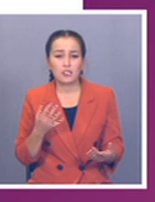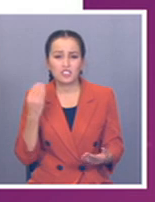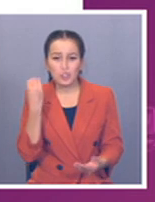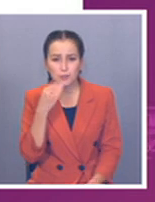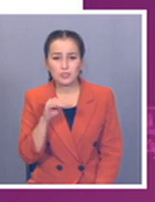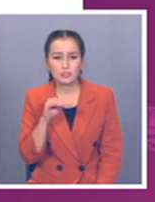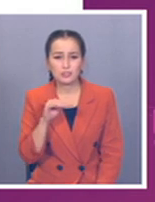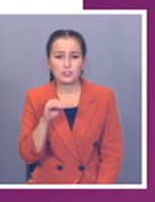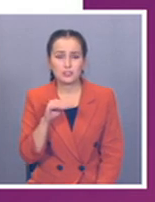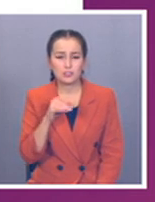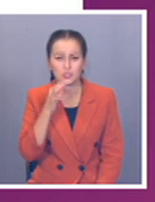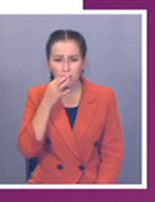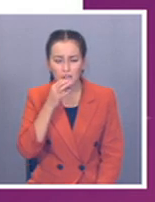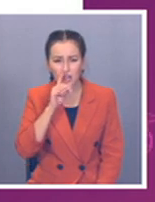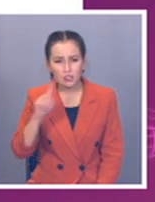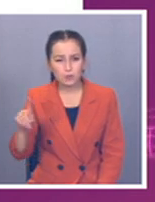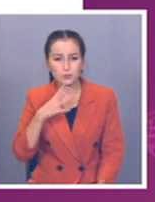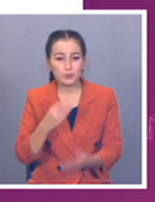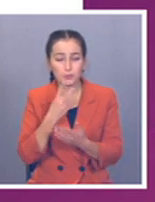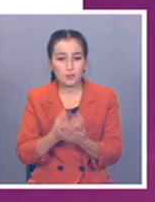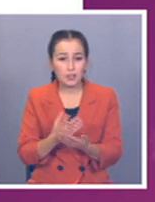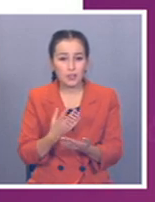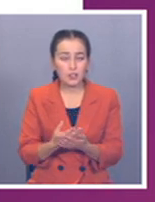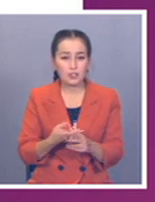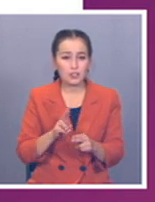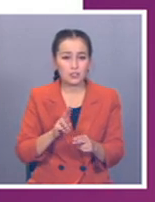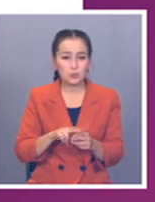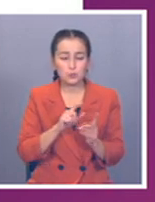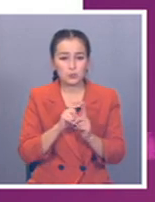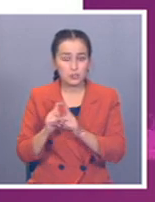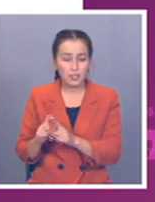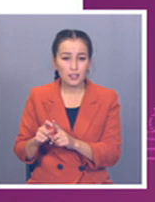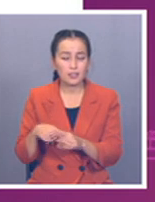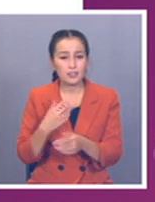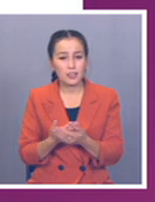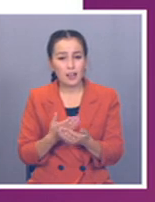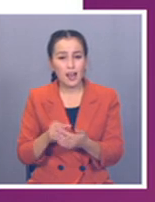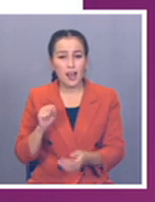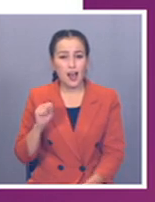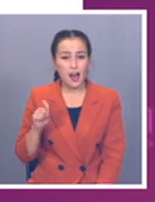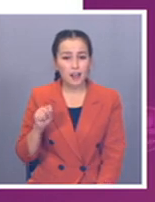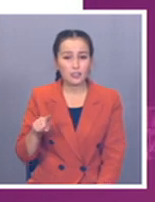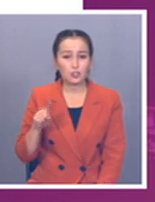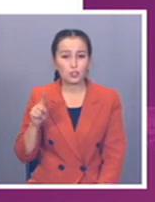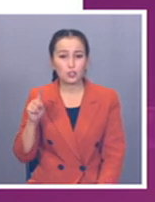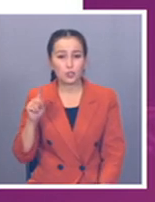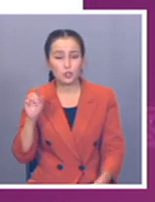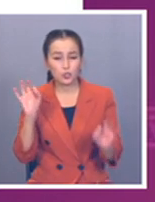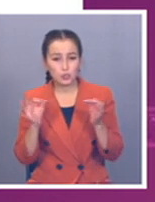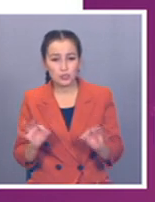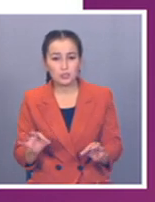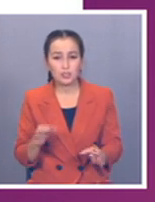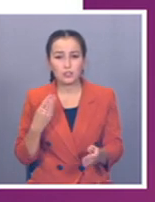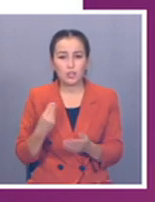ерекше көріктендіру үшін қолданылатын айқындаушы сөздер. Мәселен, алтын көз, асыл мұра.